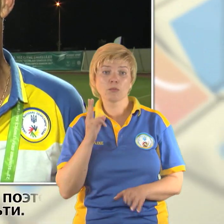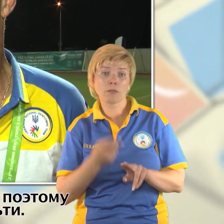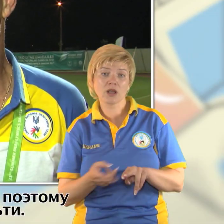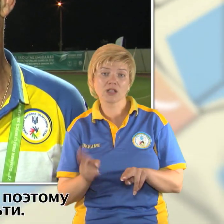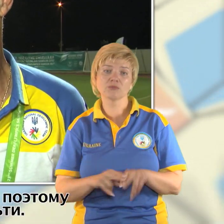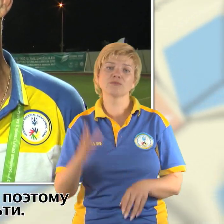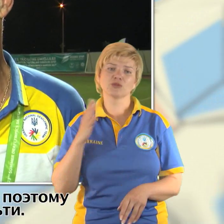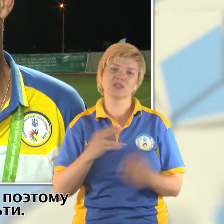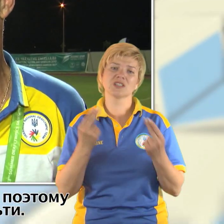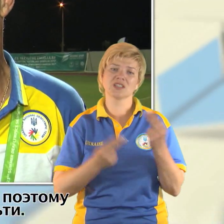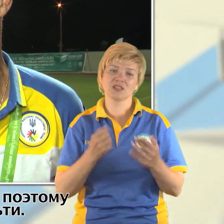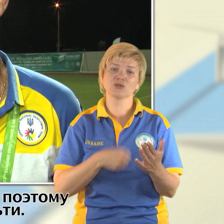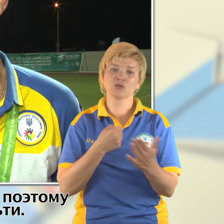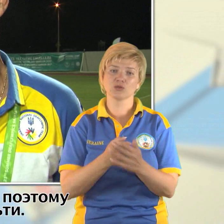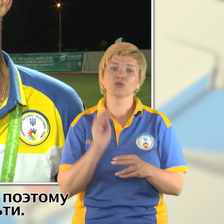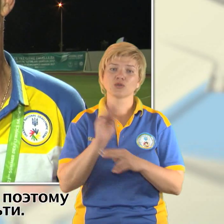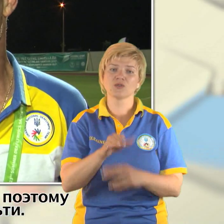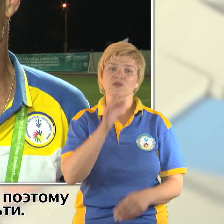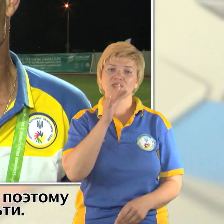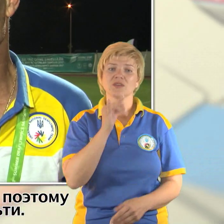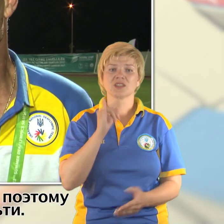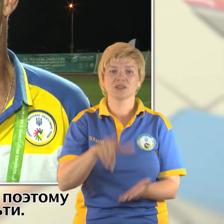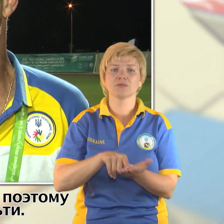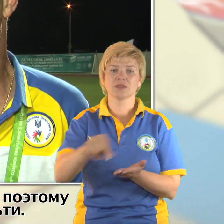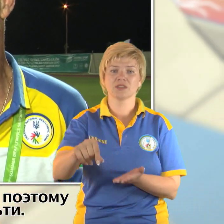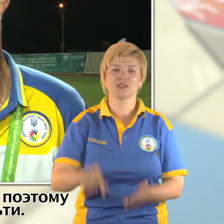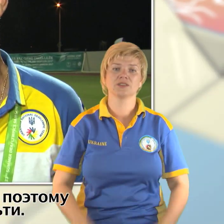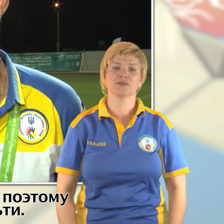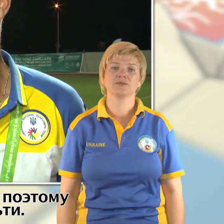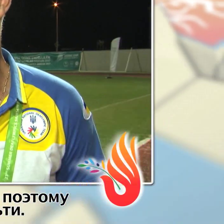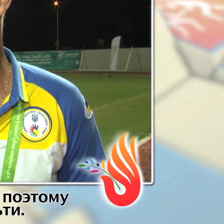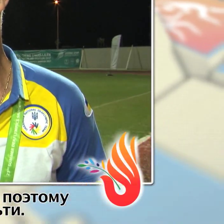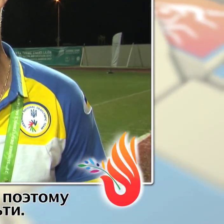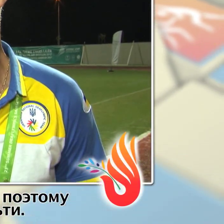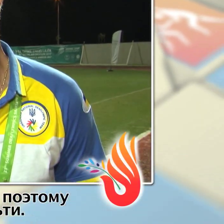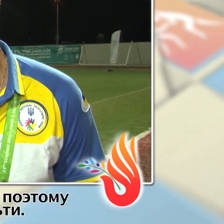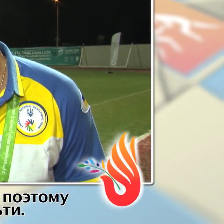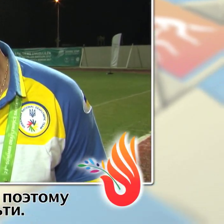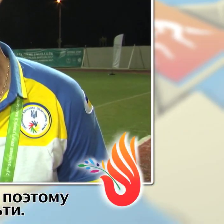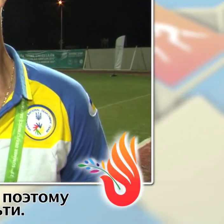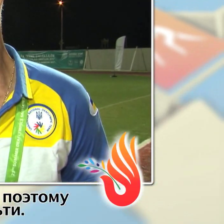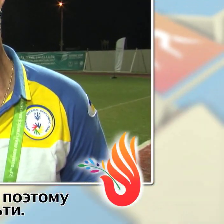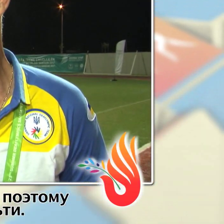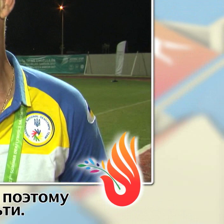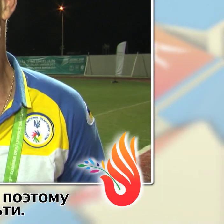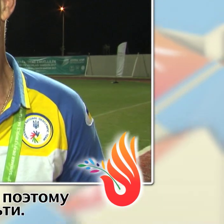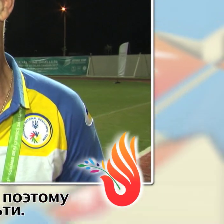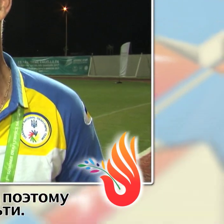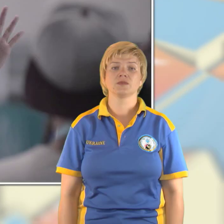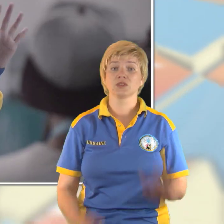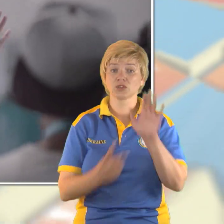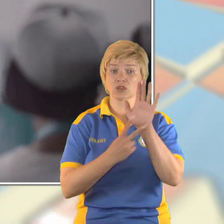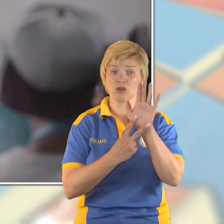получилось немножко у нас концовка, немножко смазана, поэтому пришлось играть и овертайм, и два овертайма, и плюс